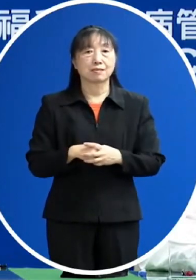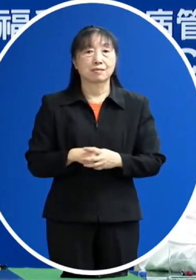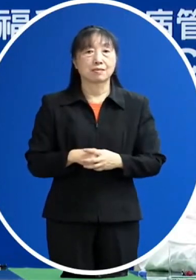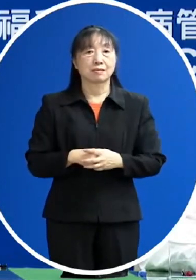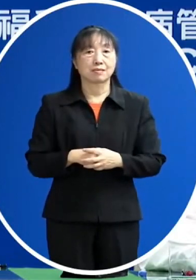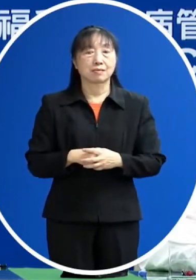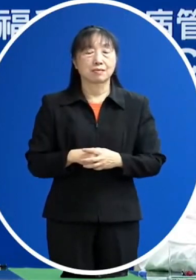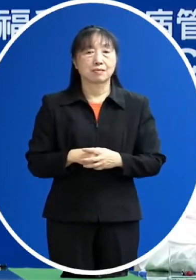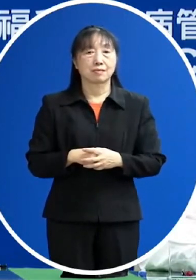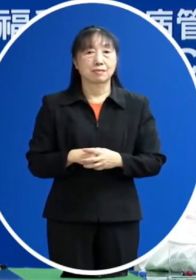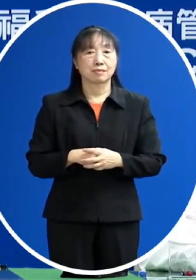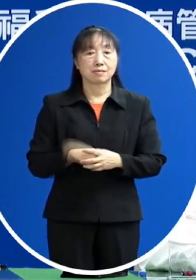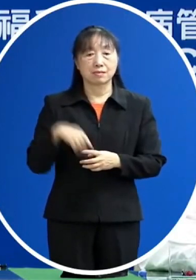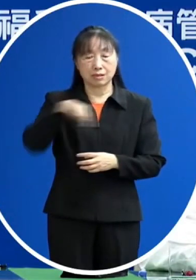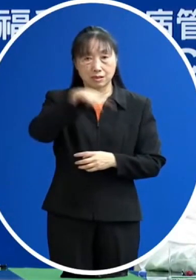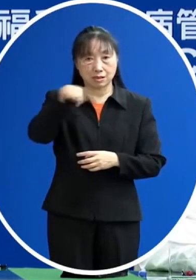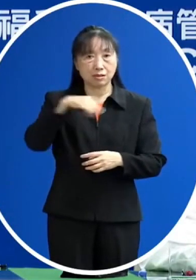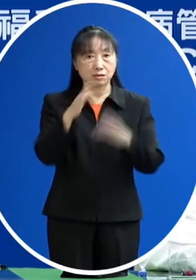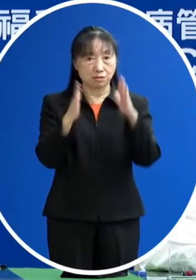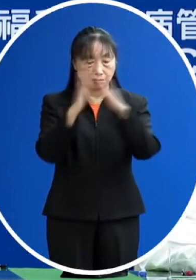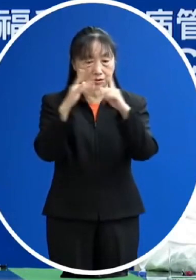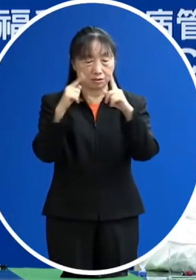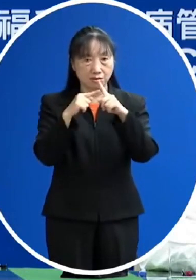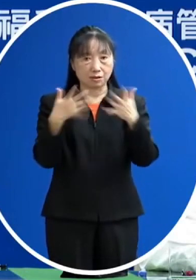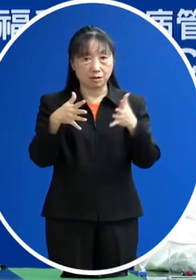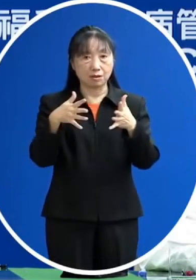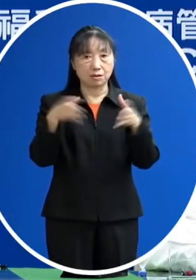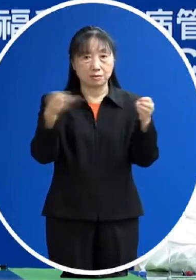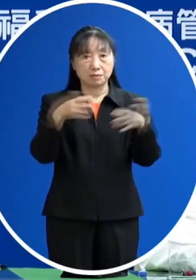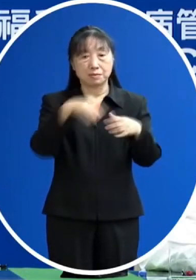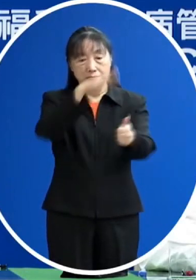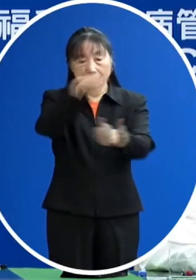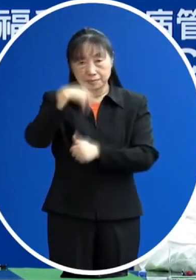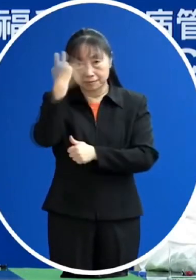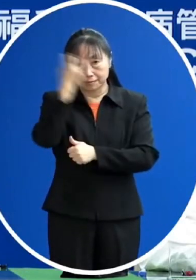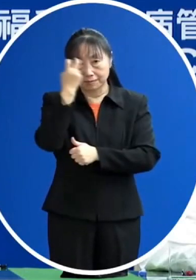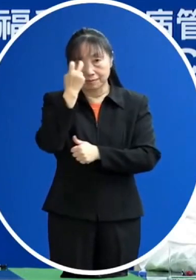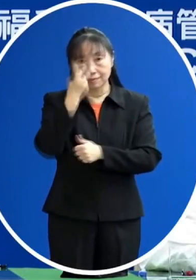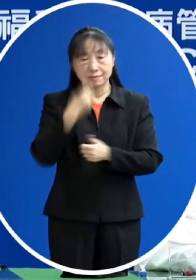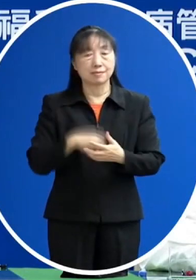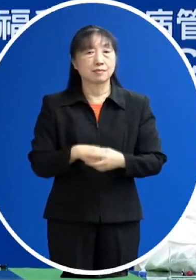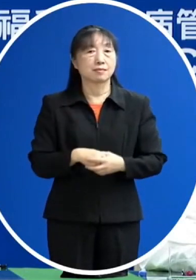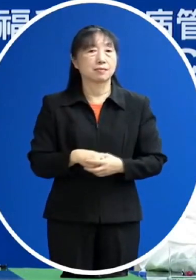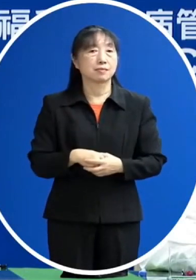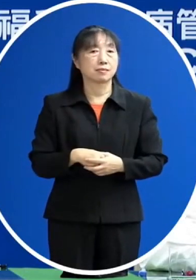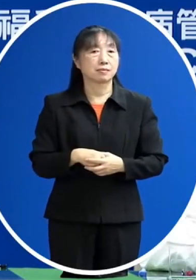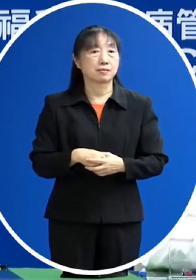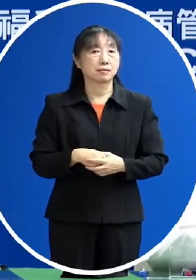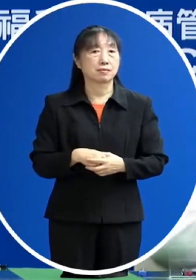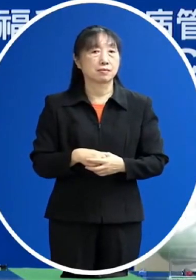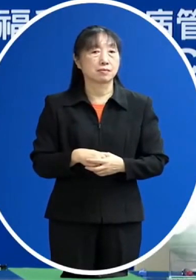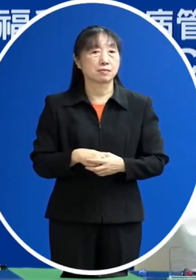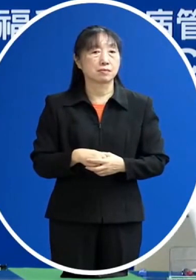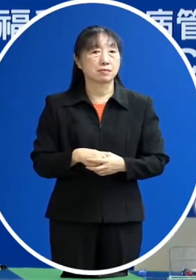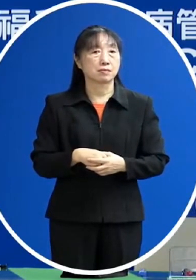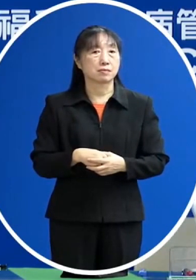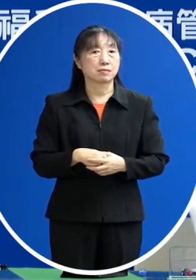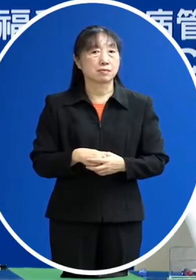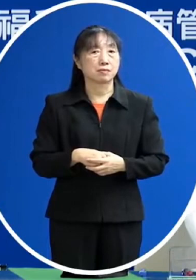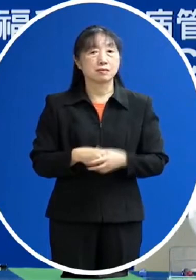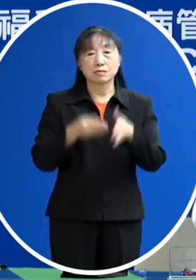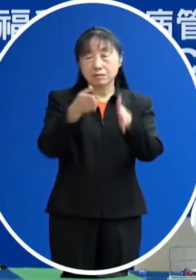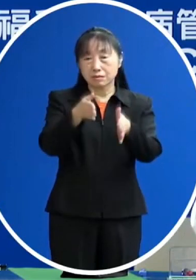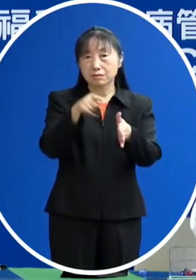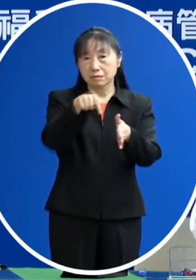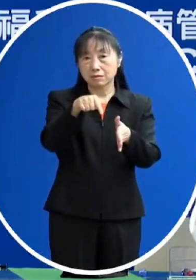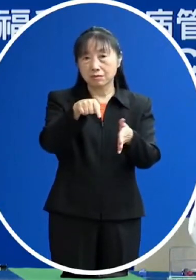是哈这个在家人被框列的，然后被好在。再有一个证，就是有一个情